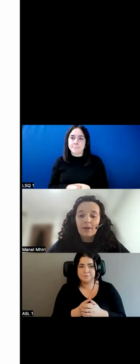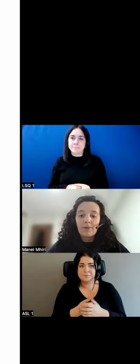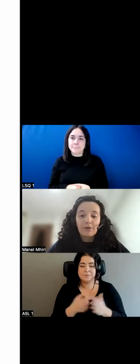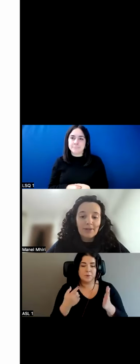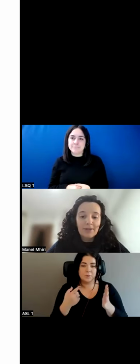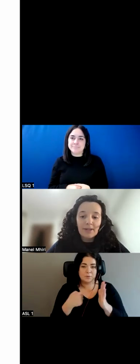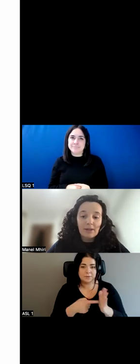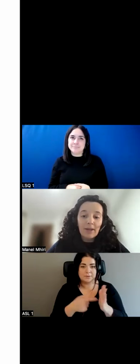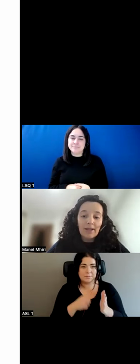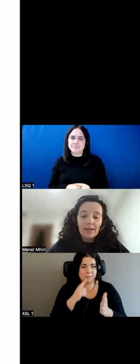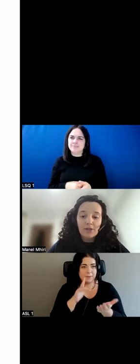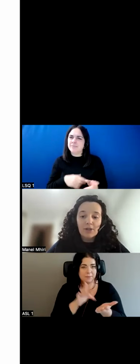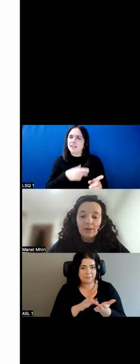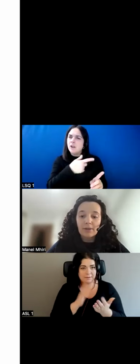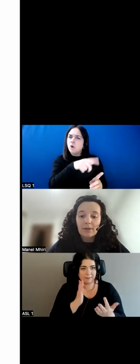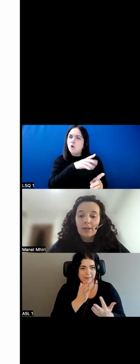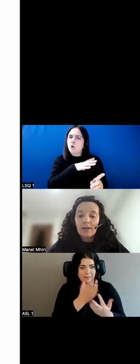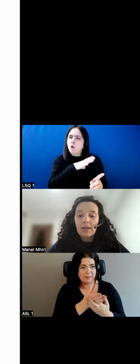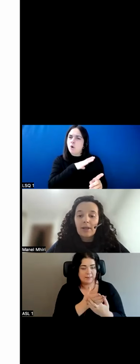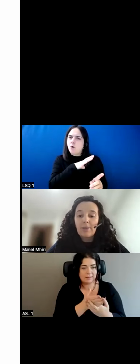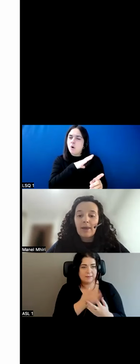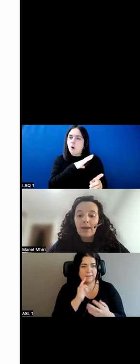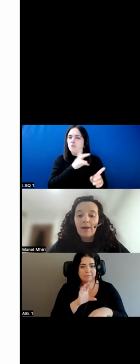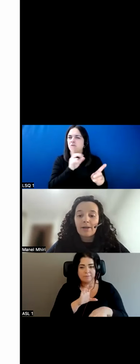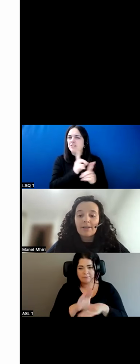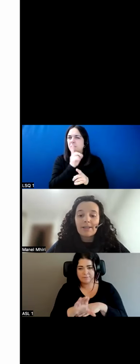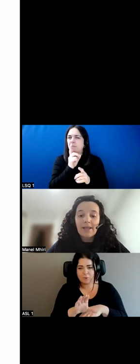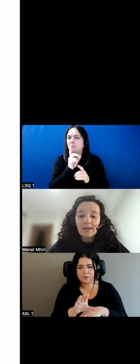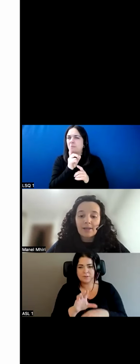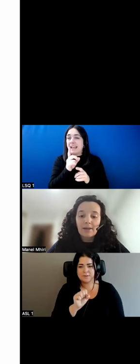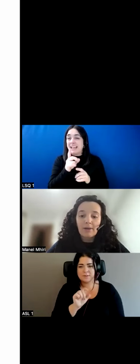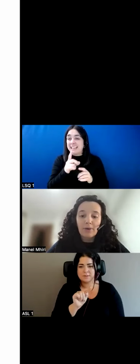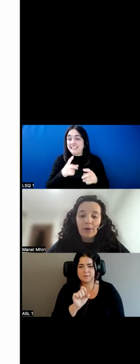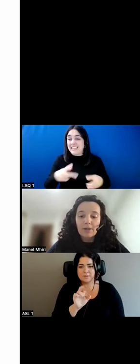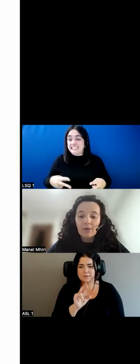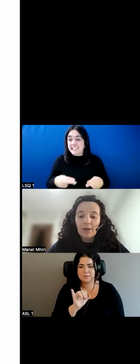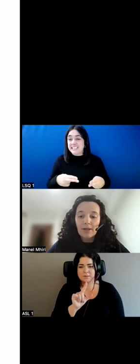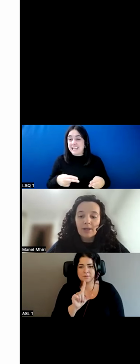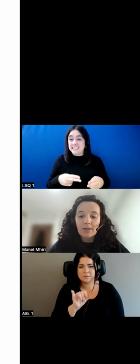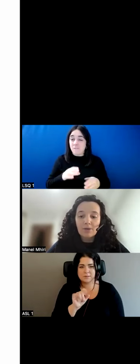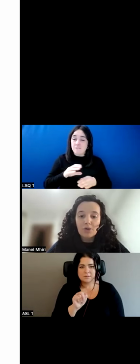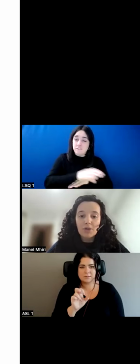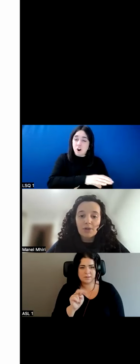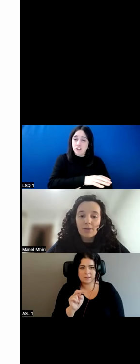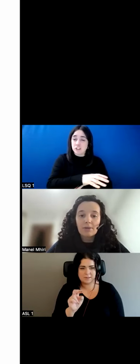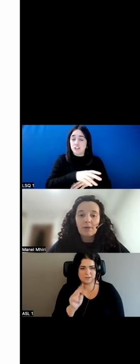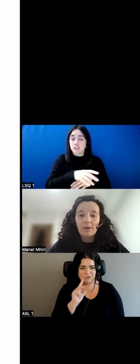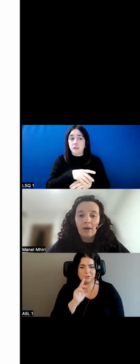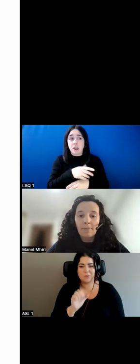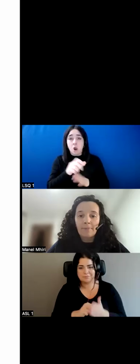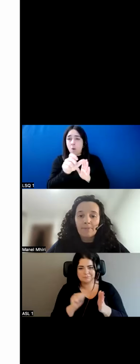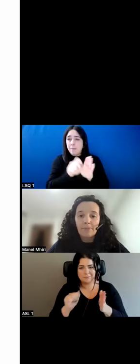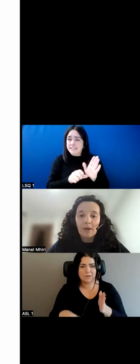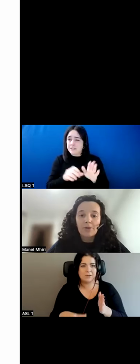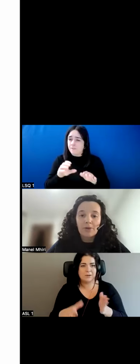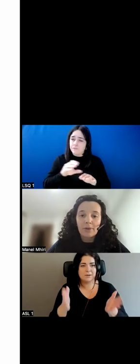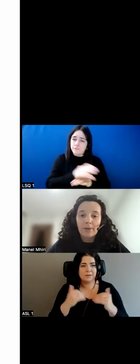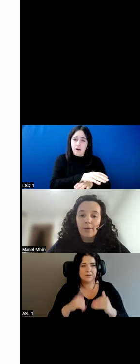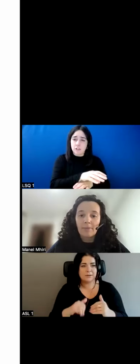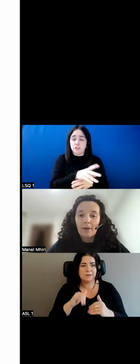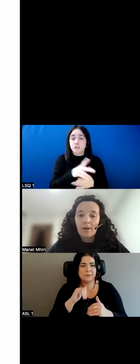Ils reçoivent des interventions médicales forcées, stérilisation forcée. Ils sont détenus de manière involontaire